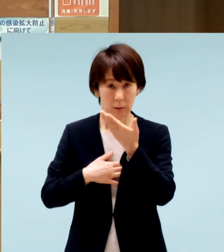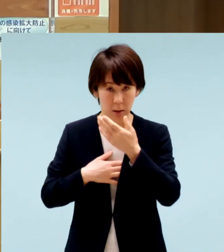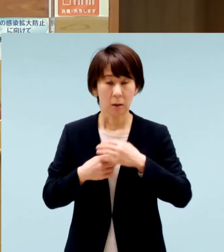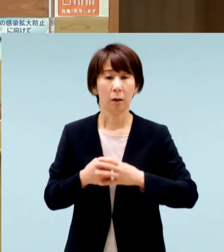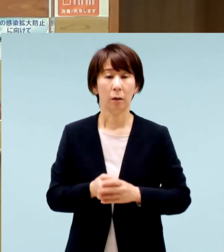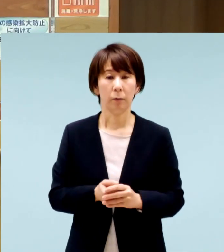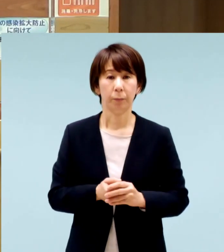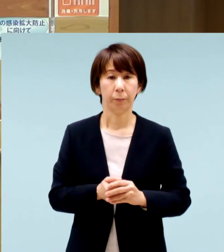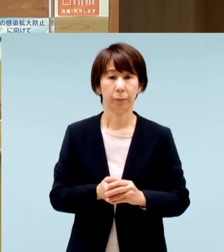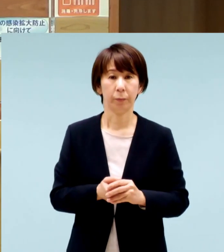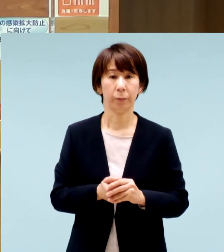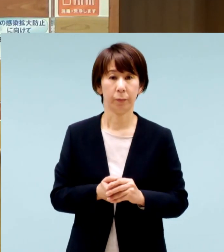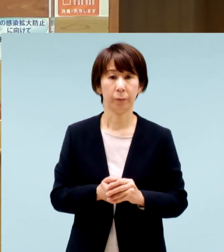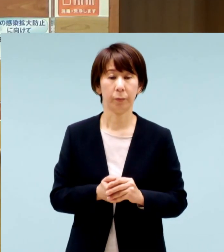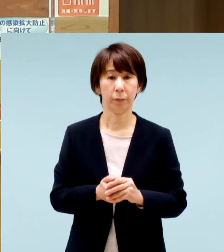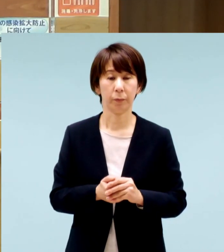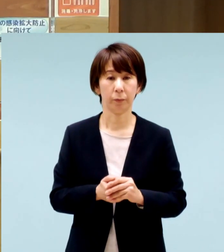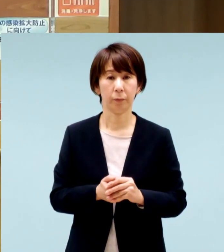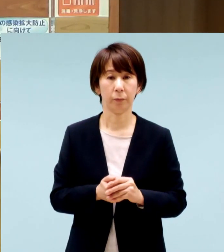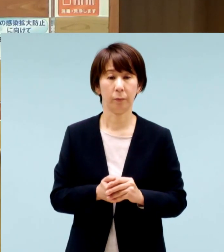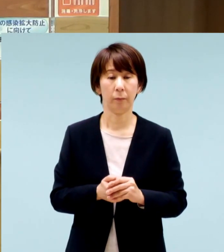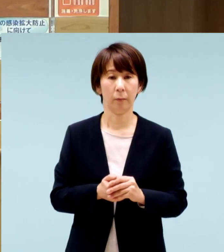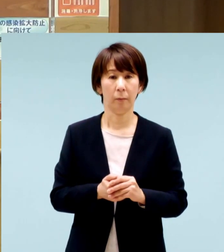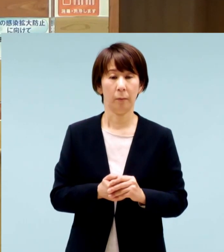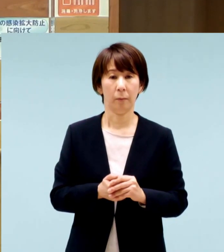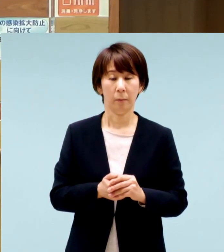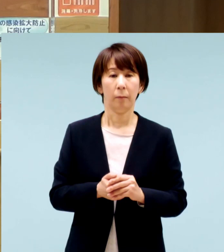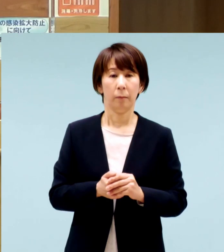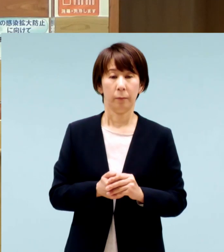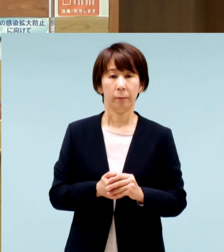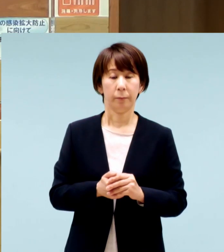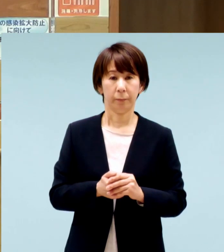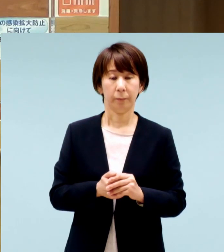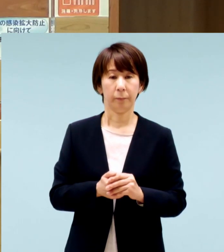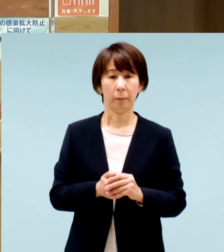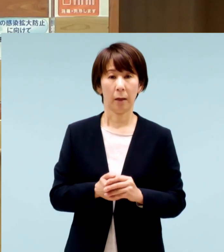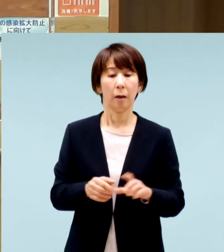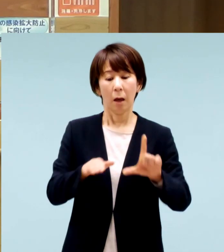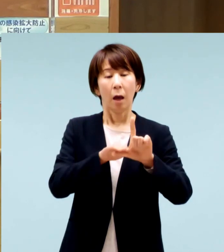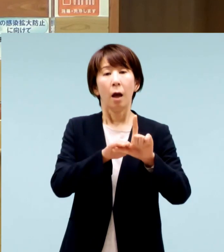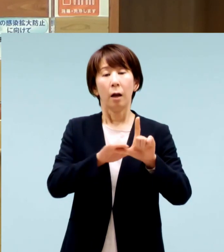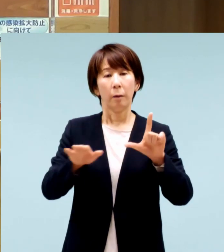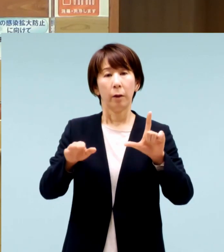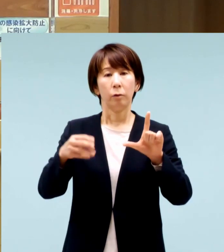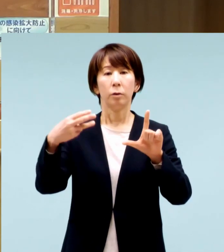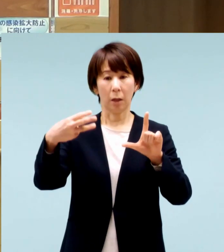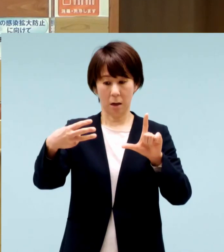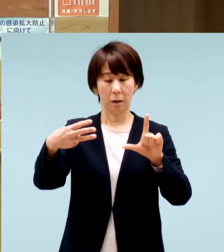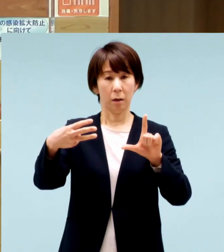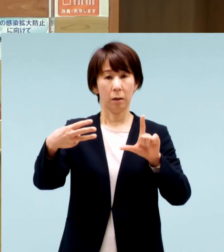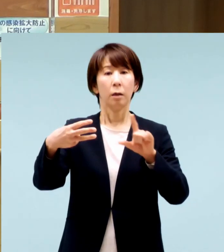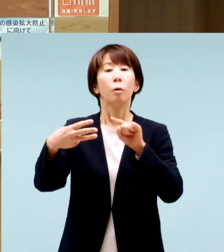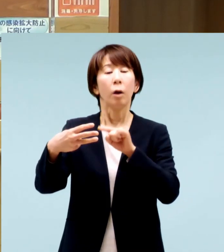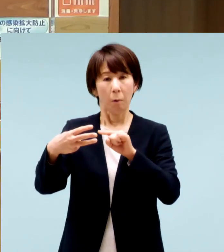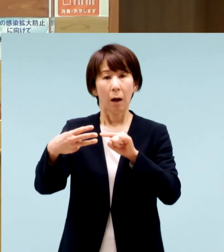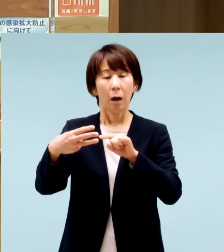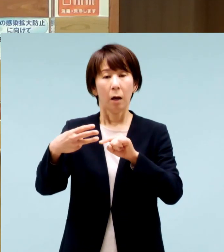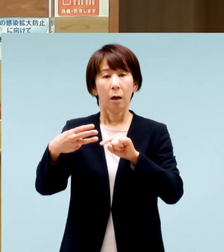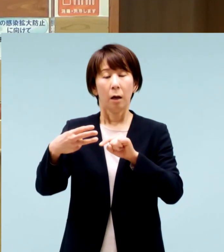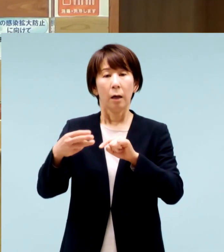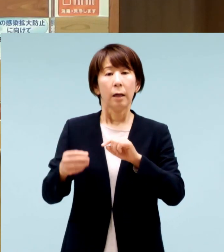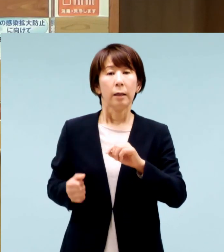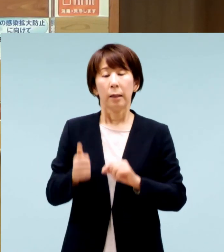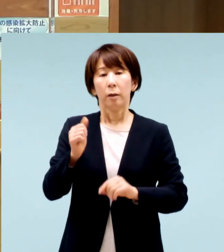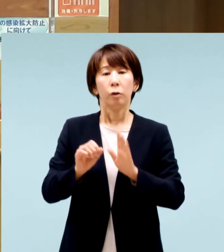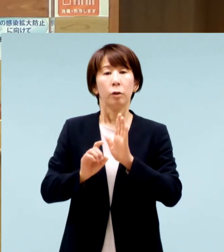このさっき言いましたけど、このレベル3については、特にこの緊急事態措置ですとか、まん延防止等重